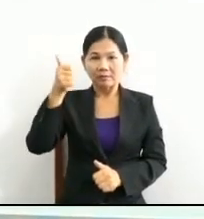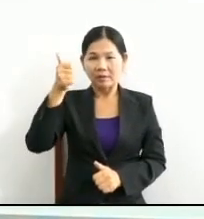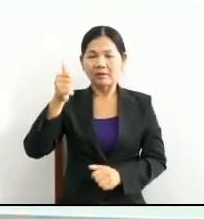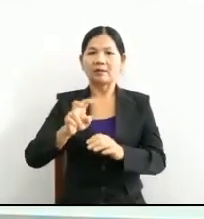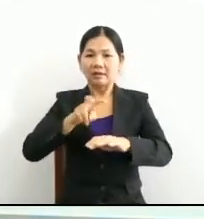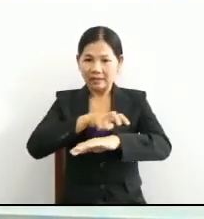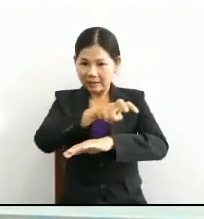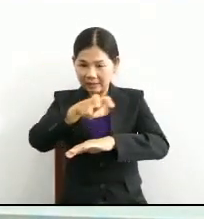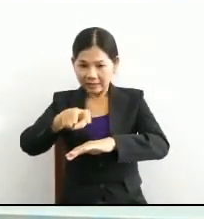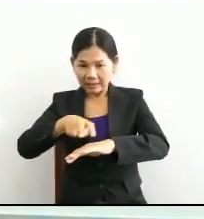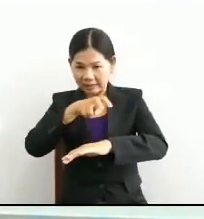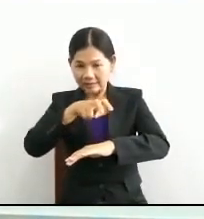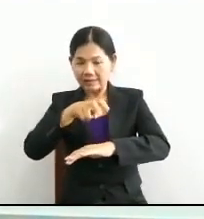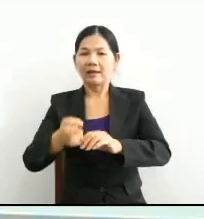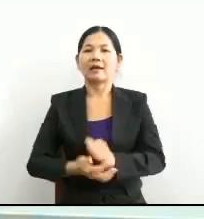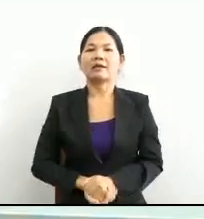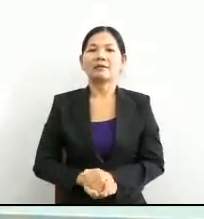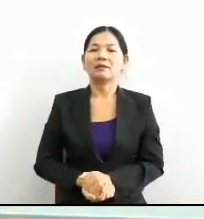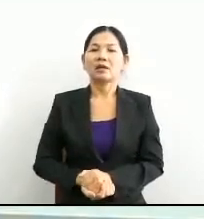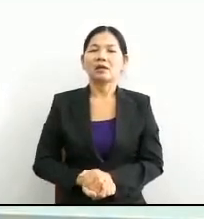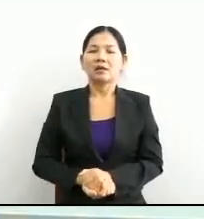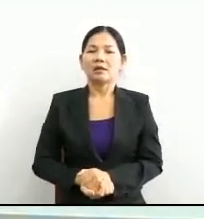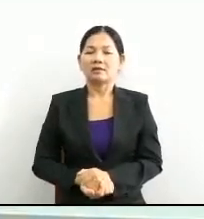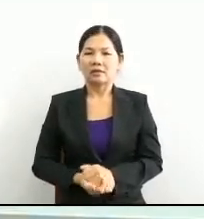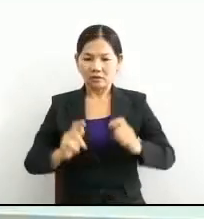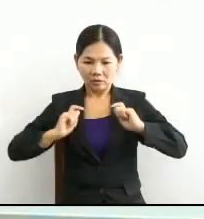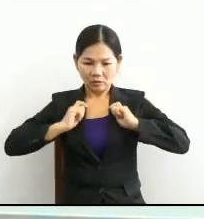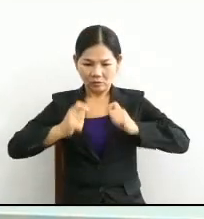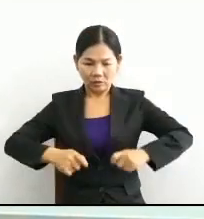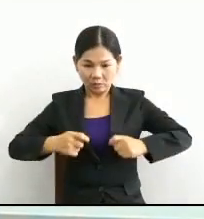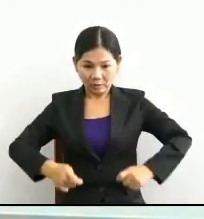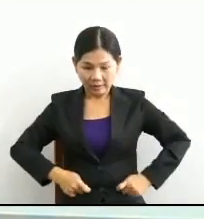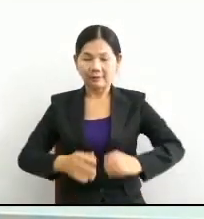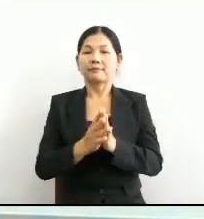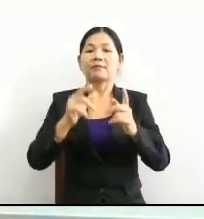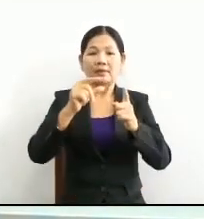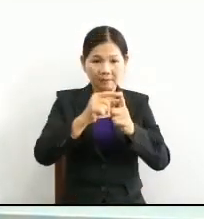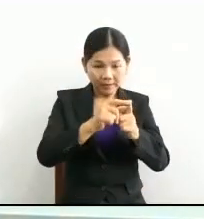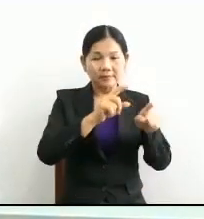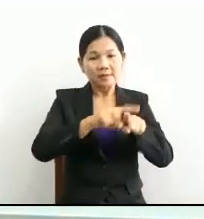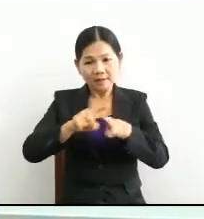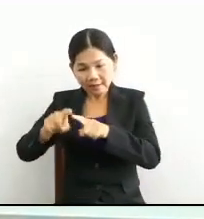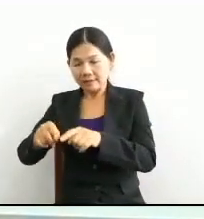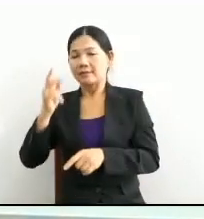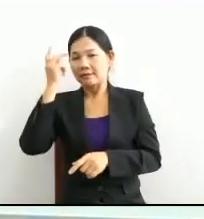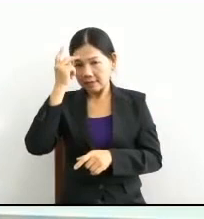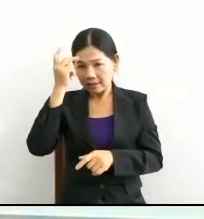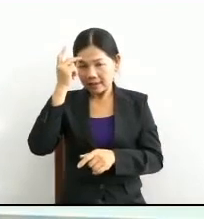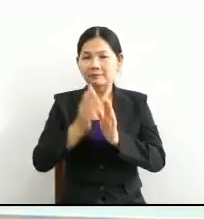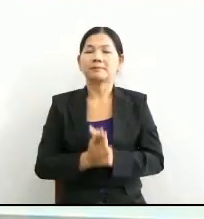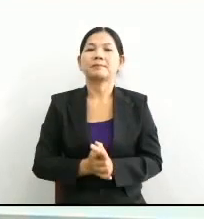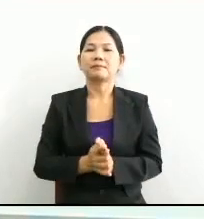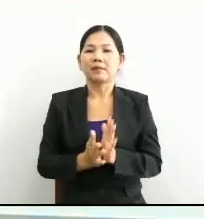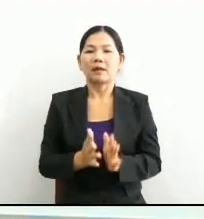ấy cha là nè con ăn bàn trắm trời chẳng con chơi hai hai tiệt và tay tiệt để nó không ăn thập bát nè nè cố cả tha bà sân